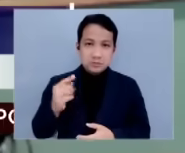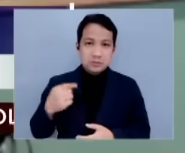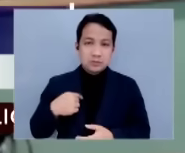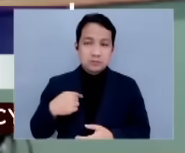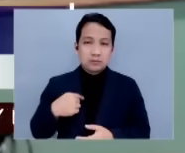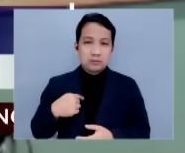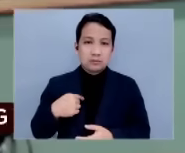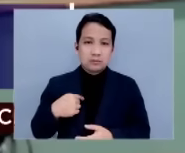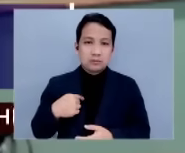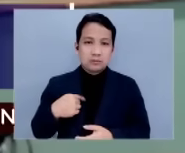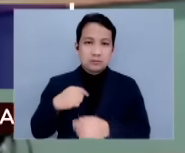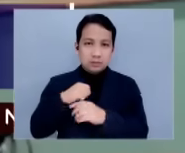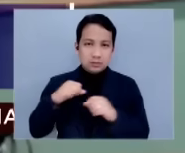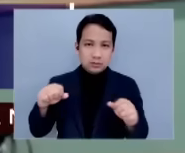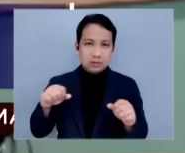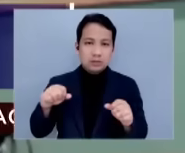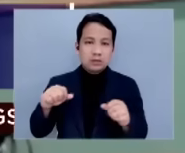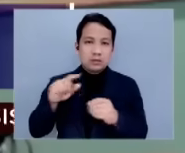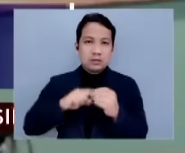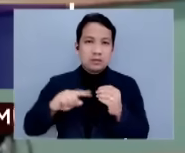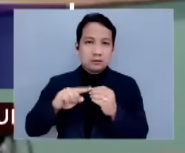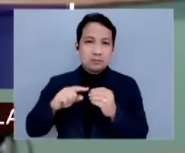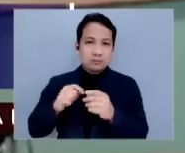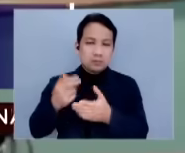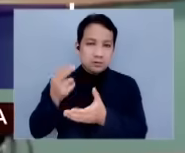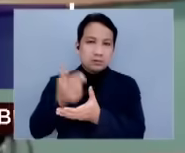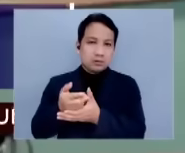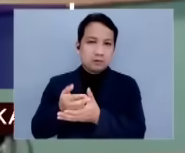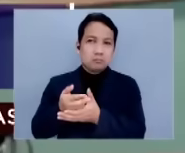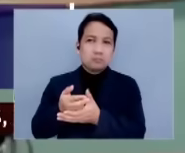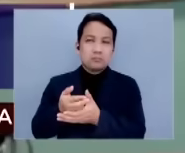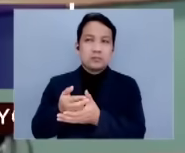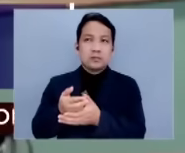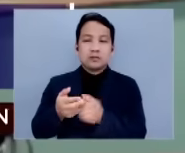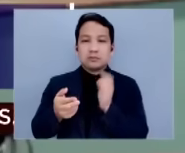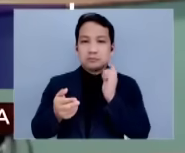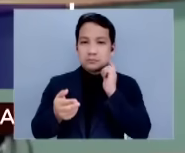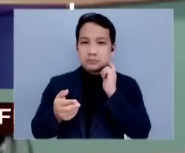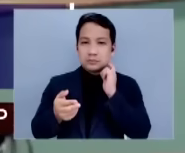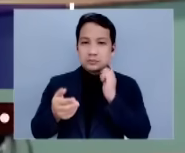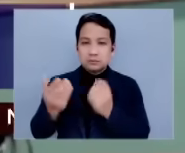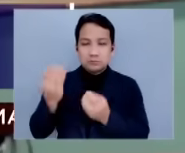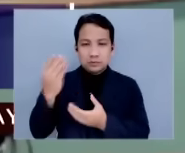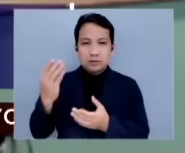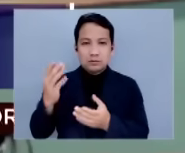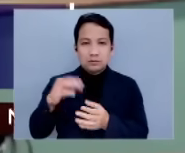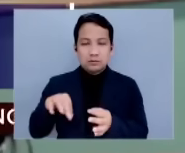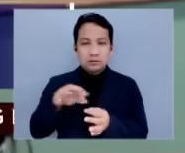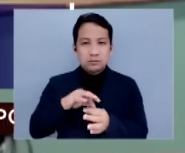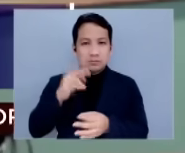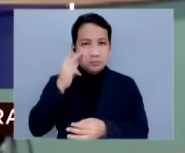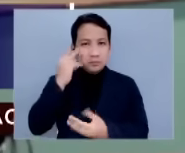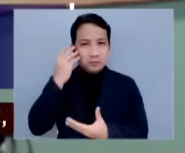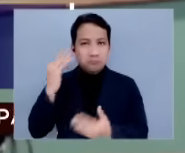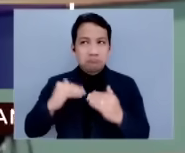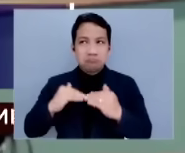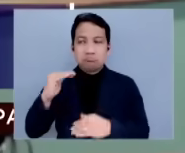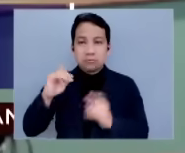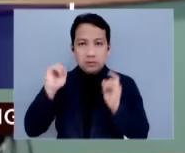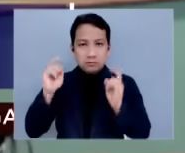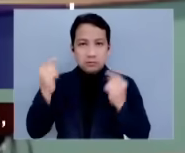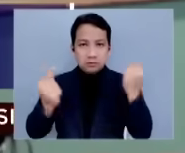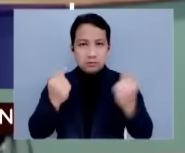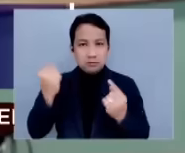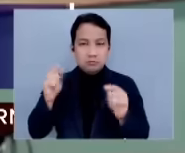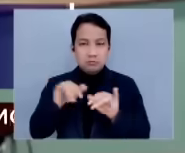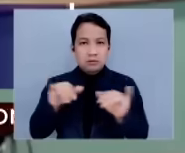safety pending rescue. And we have also been mindful of their immediate concerns on board. We know